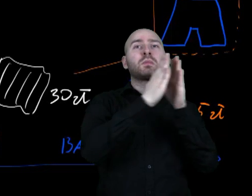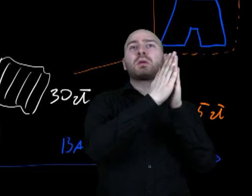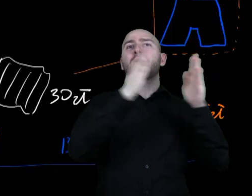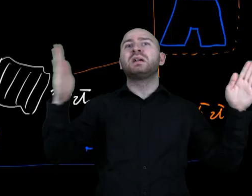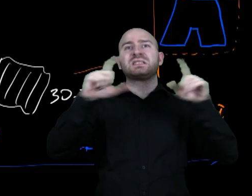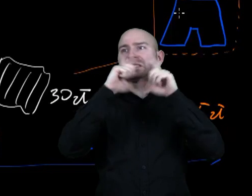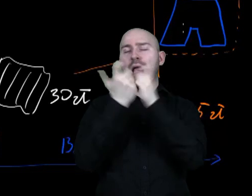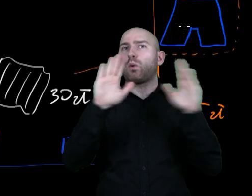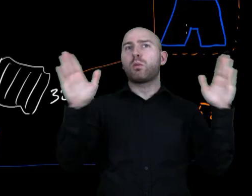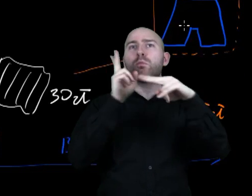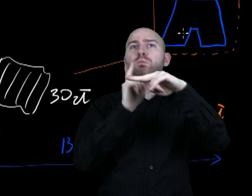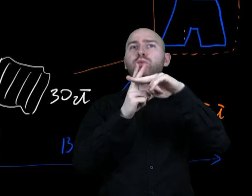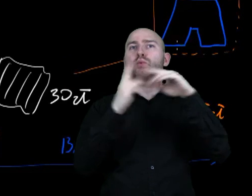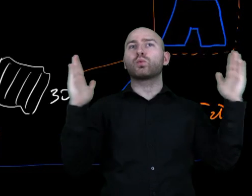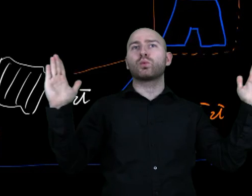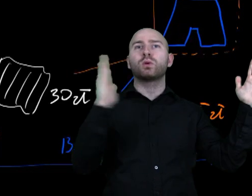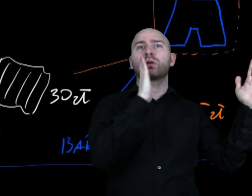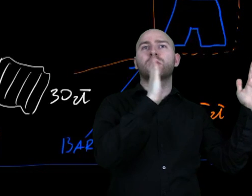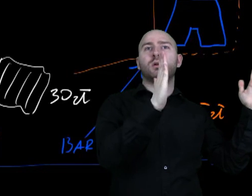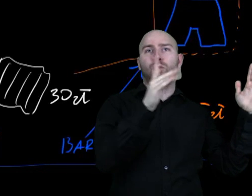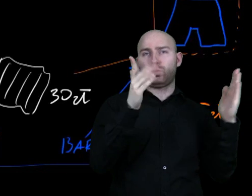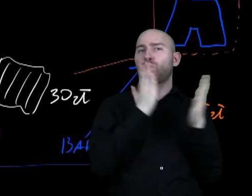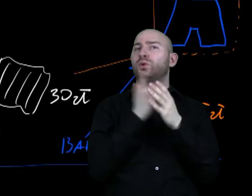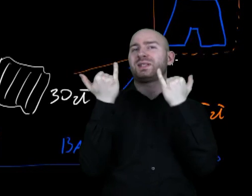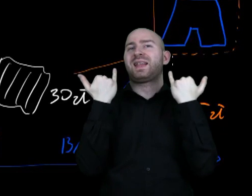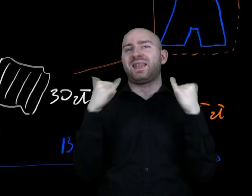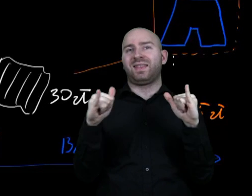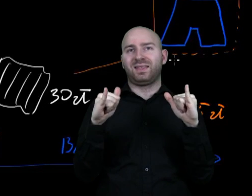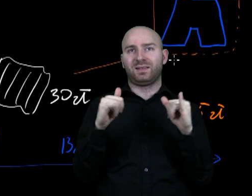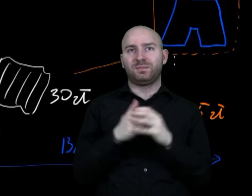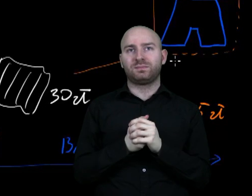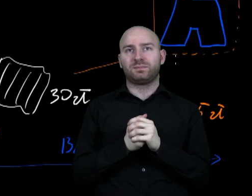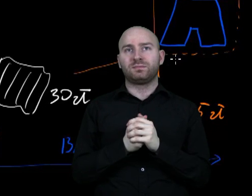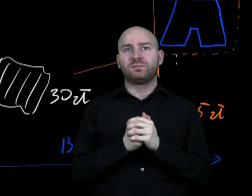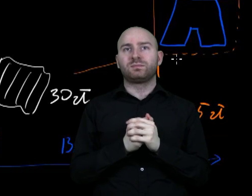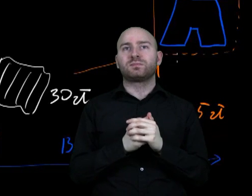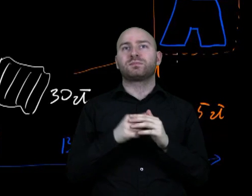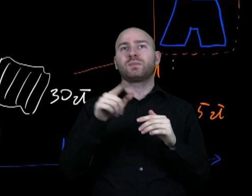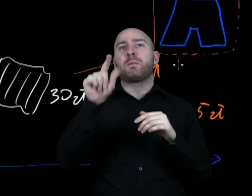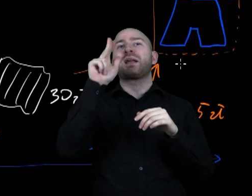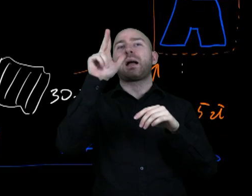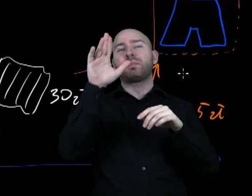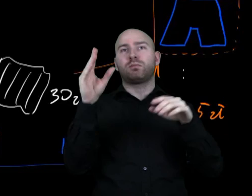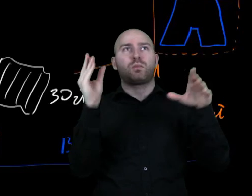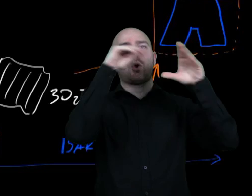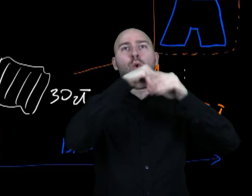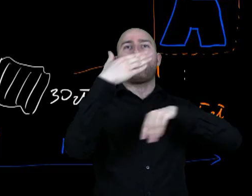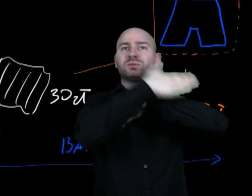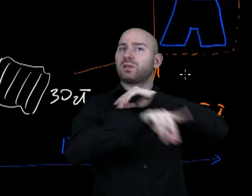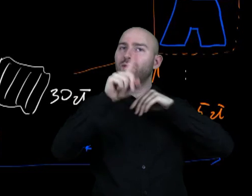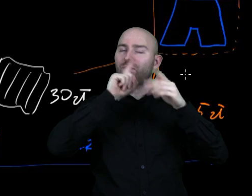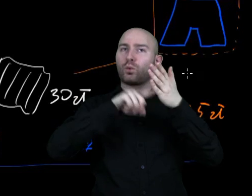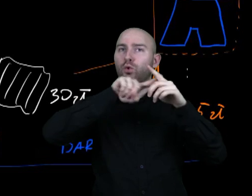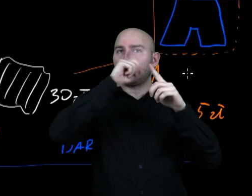Na razie, zakładając, że dojdziemy do tego punktu, włączymy do PKB tylko finalne dobro. Ostatnia część